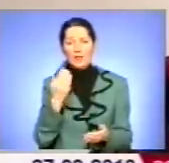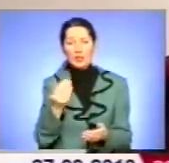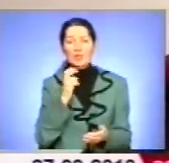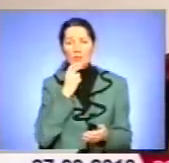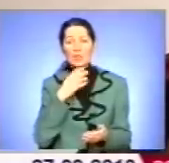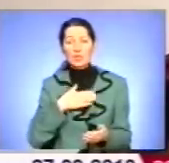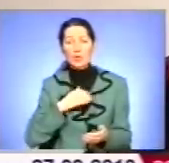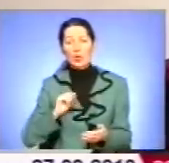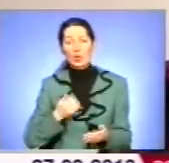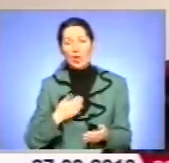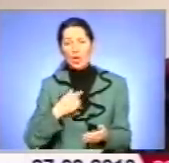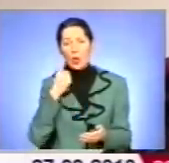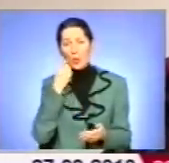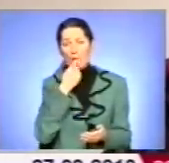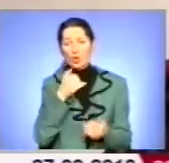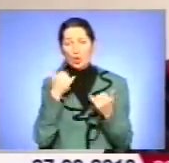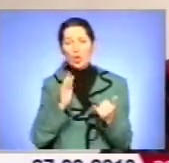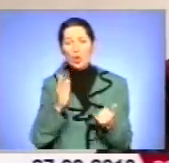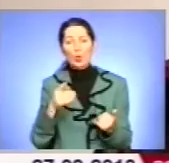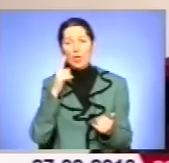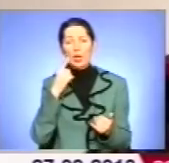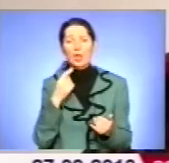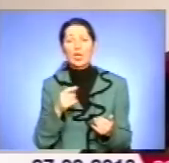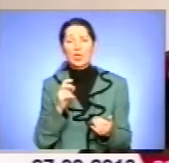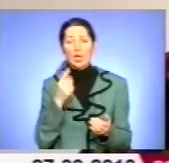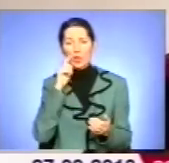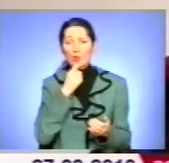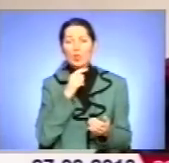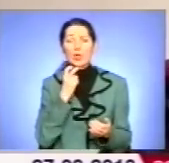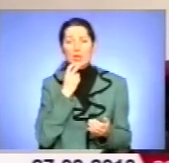і сміх, і плач, і все. Якийсь невеличкий такий